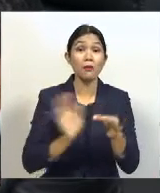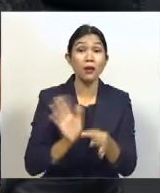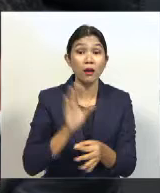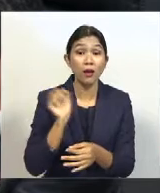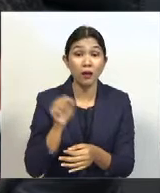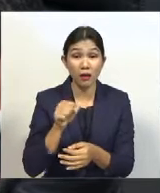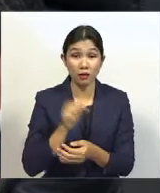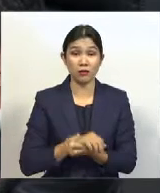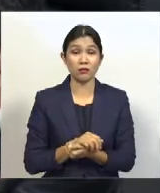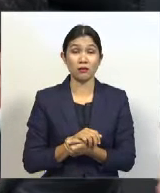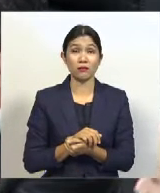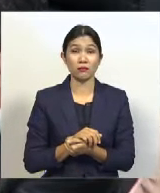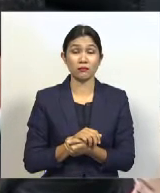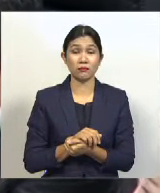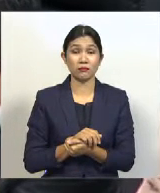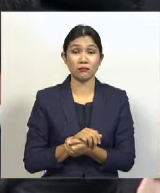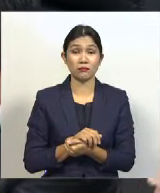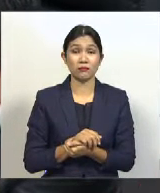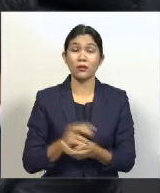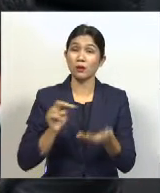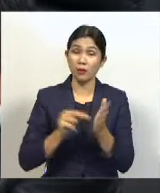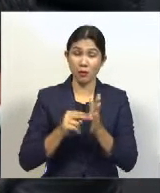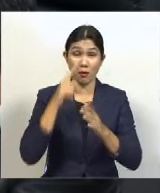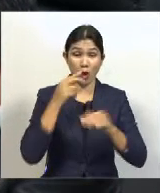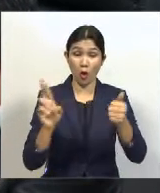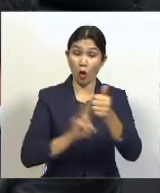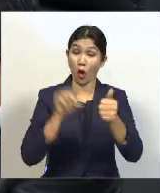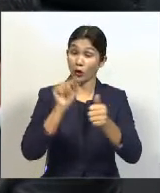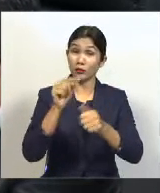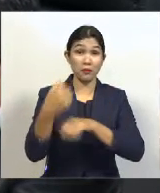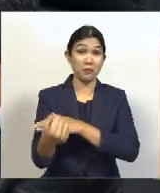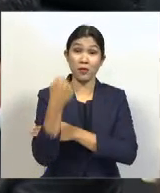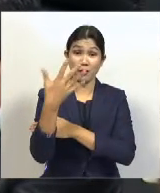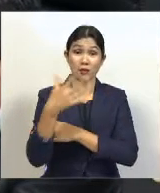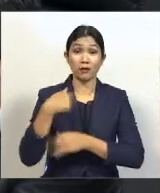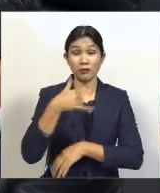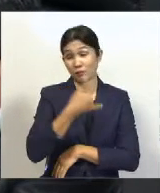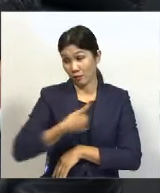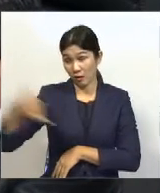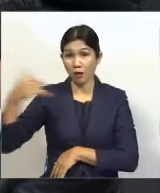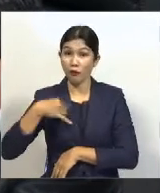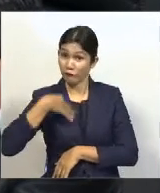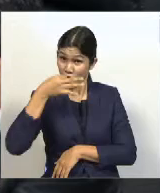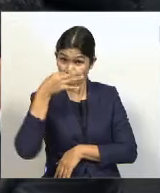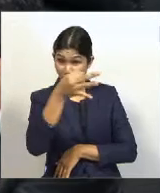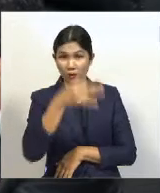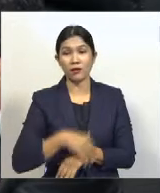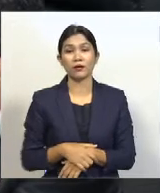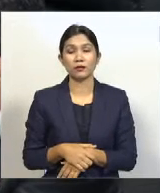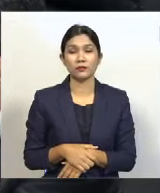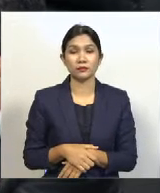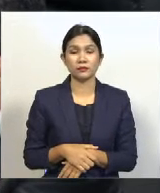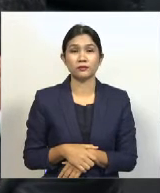ะครับนะท่านไม่มีอำนาจนะถ้าไม่งั้นผมออกไปนี่ผมดำเนินคดีท่านทันทีนะ